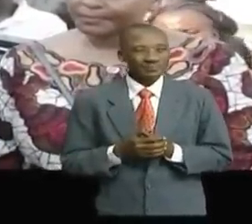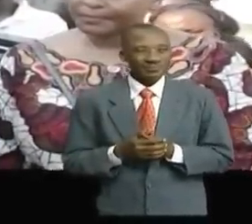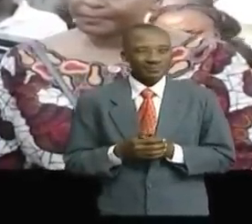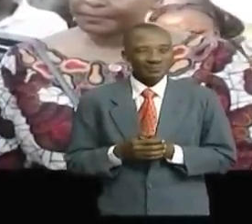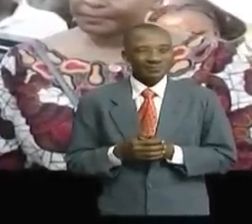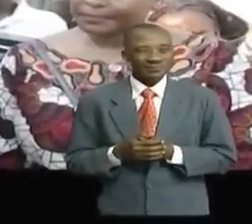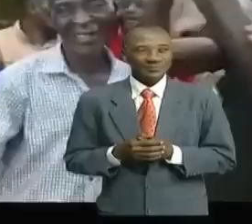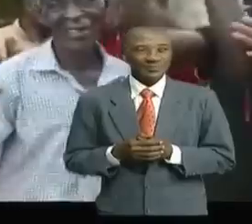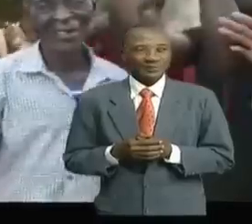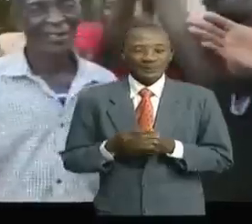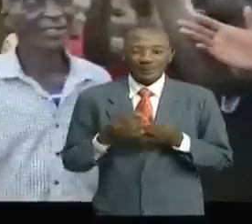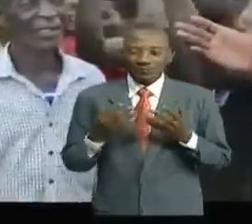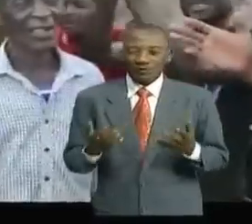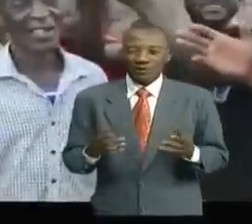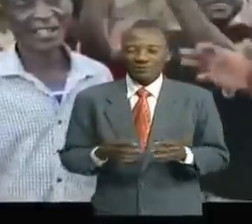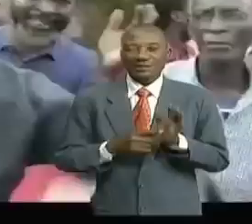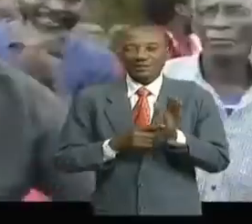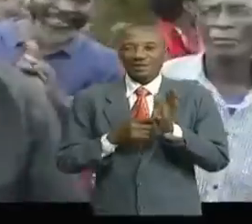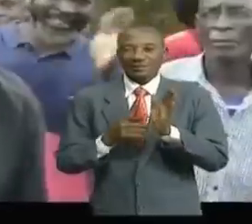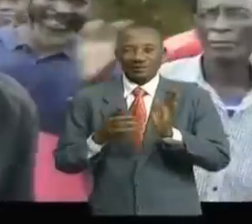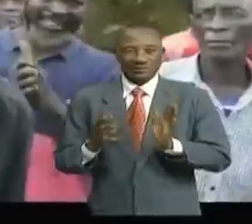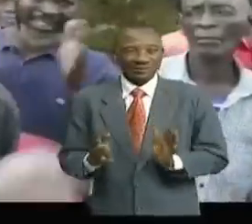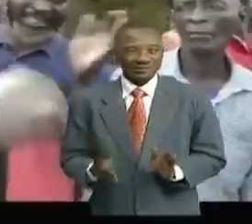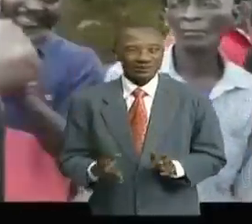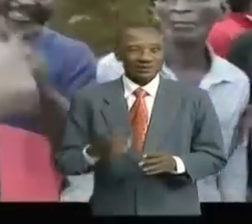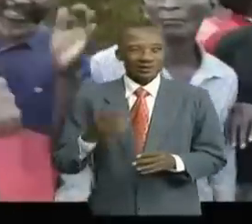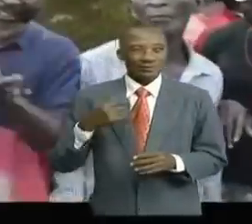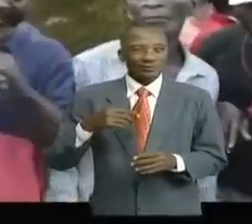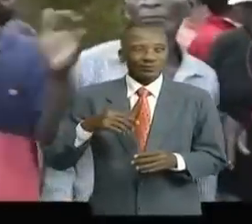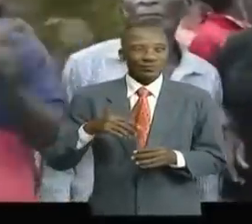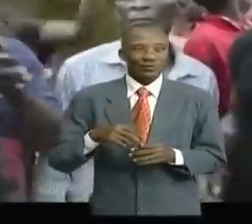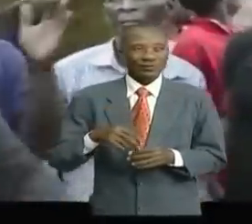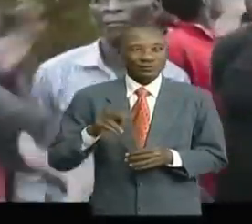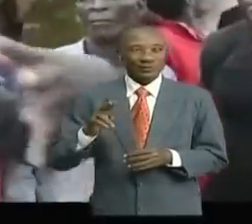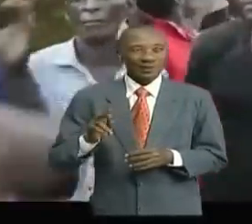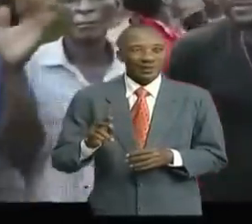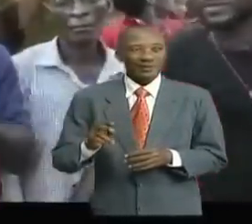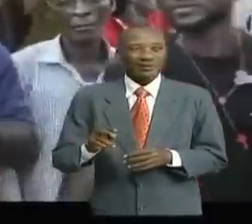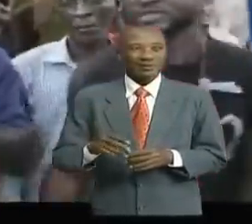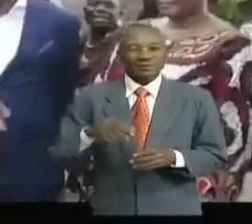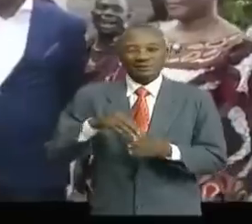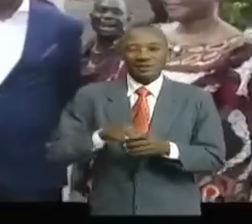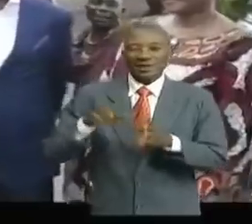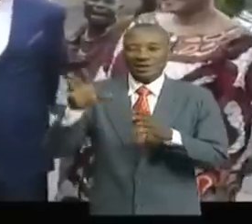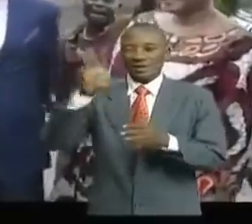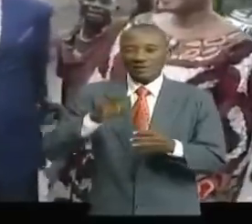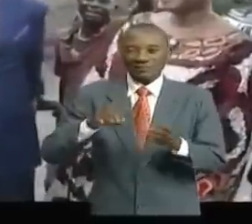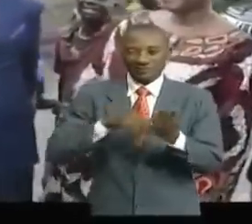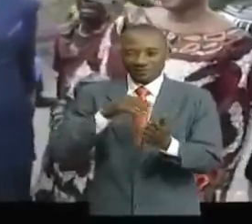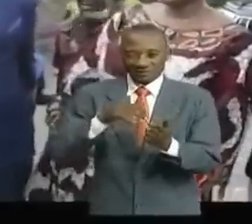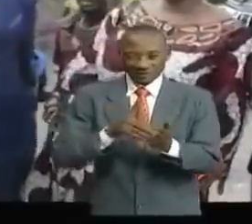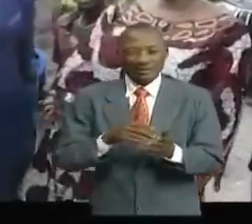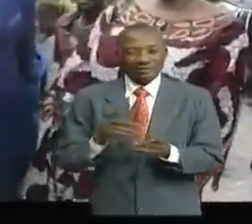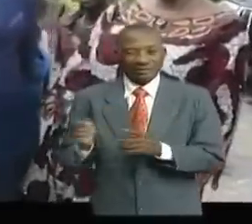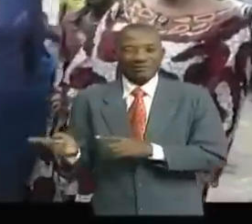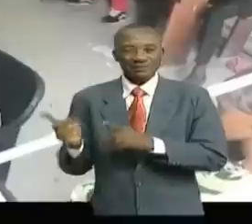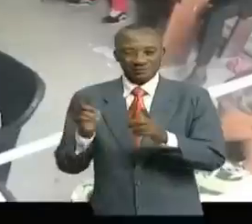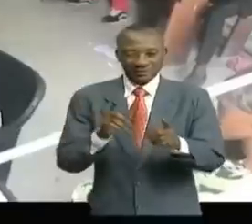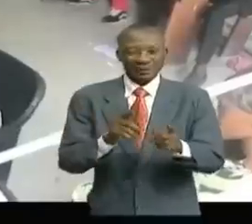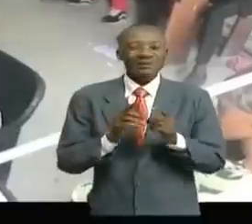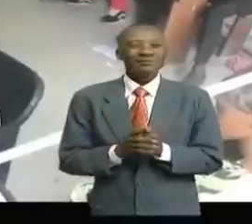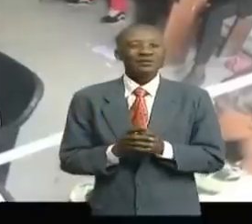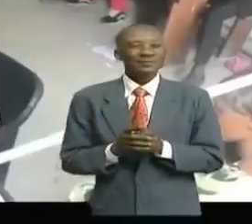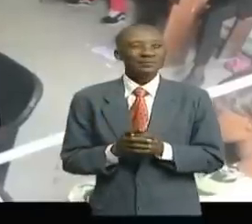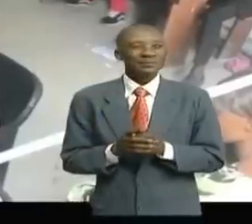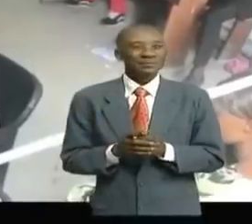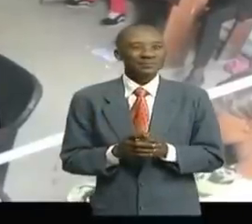2018, ces représentants régionaux de l'ONU dit pour l'Afrique centrale et de l'Ouest, jusqu'ici un des rares Congolais à